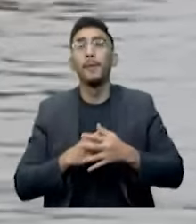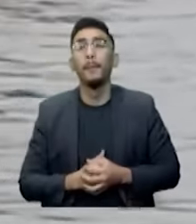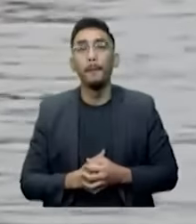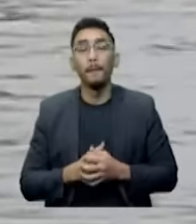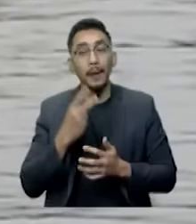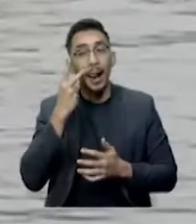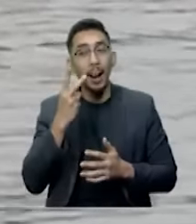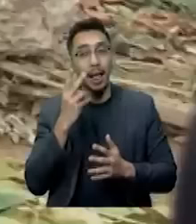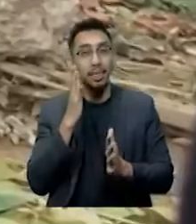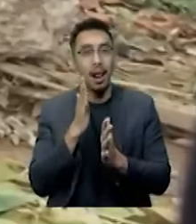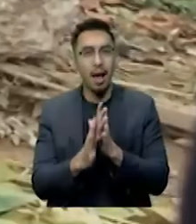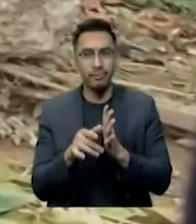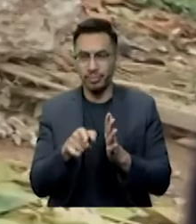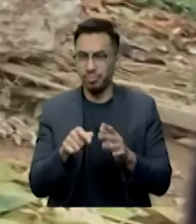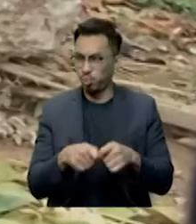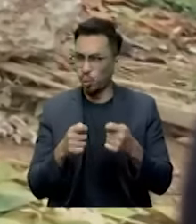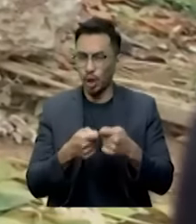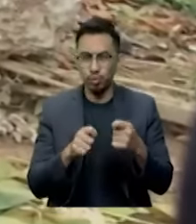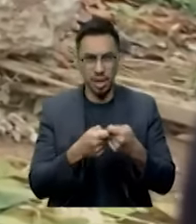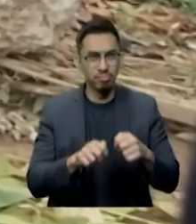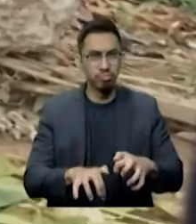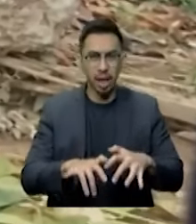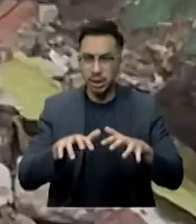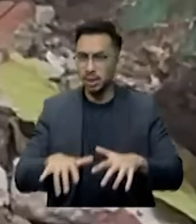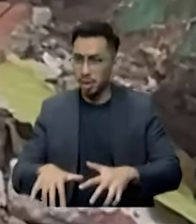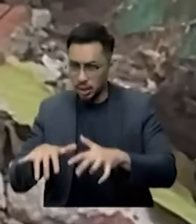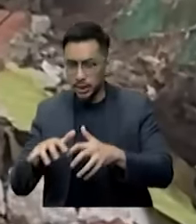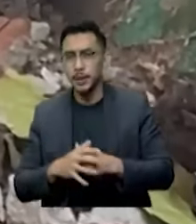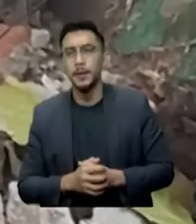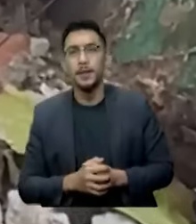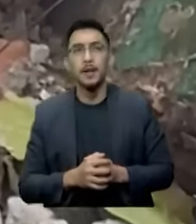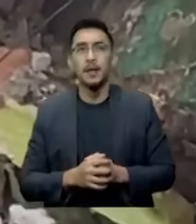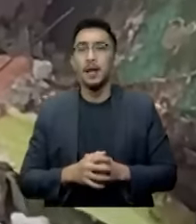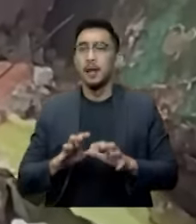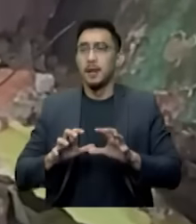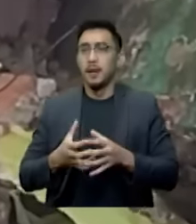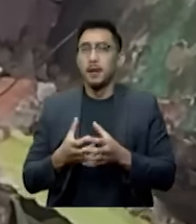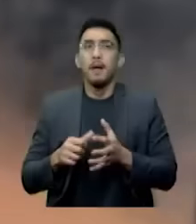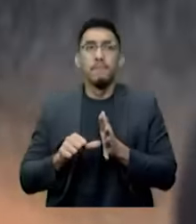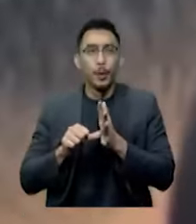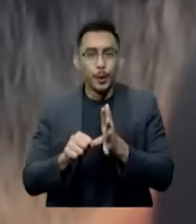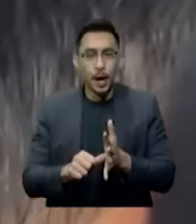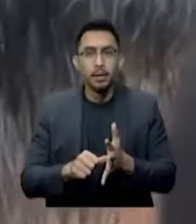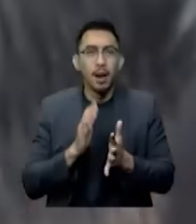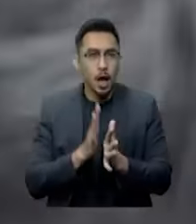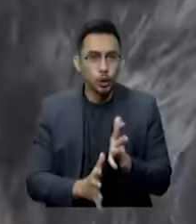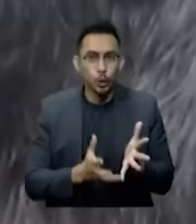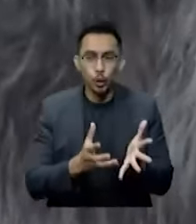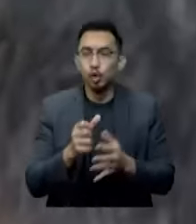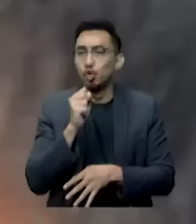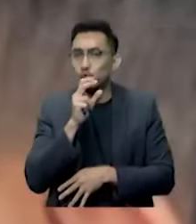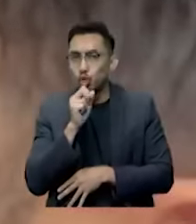dampak kerusakan akibat banjir, Agus Fatoni juga menyerahkan bantuan langsung. Di antaranya susu untuk balita dan ibu